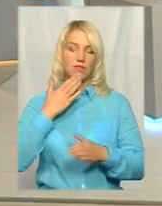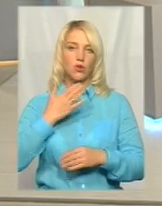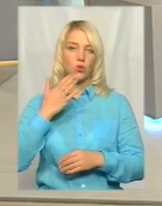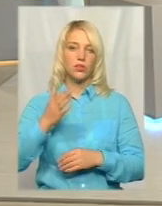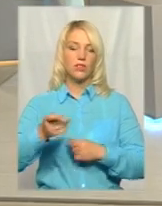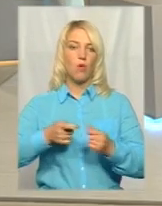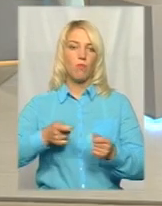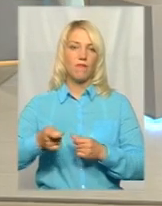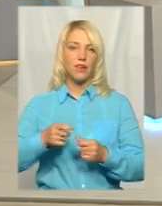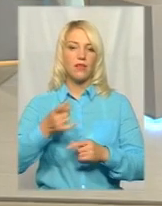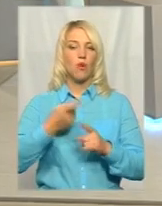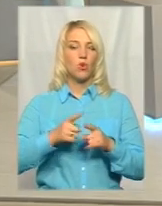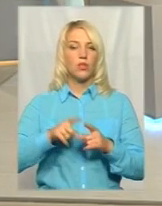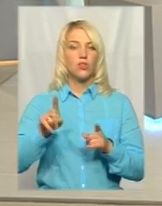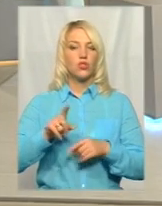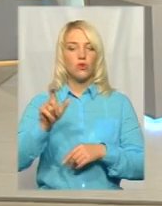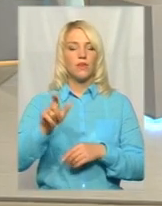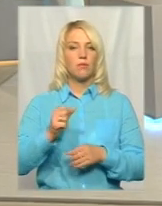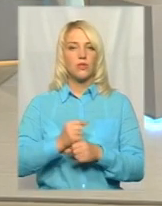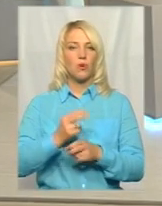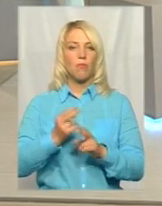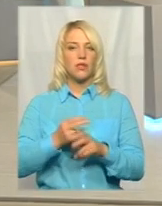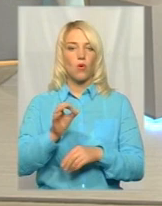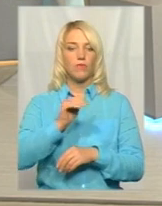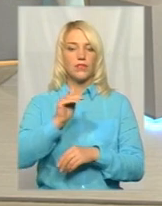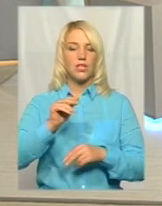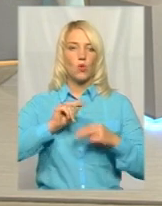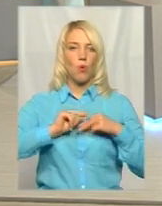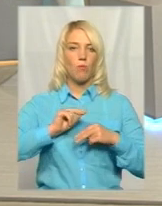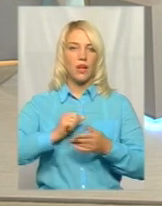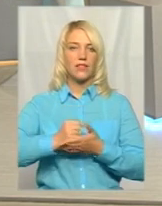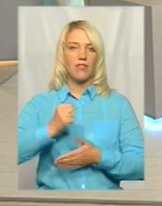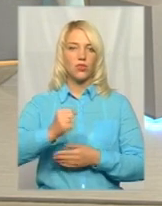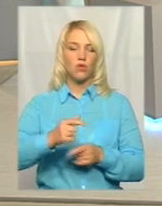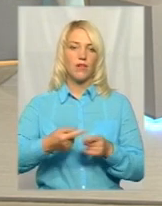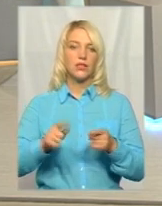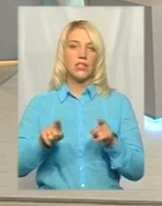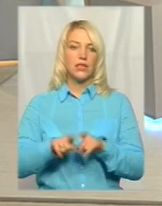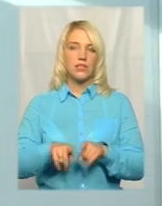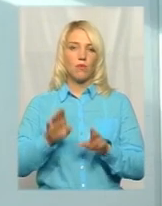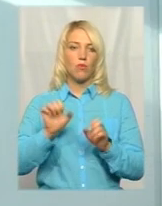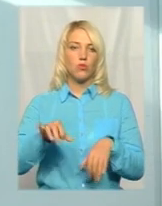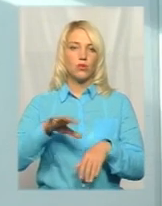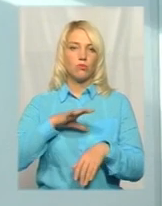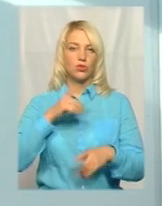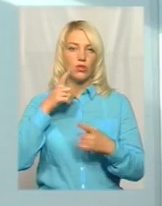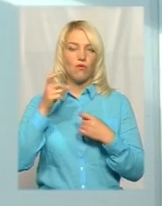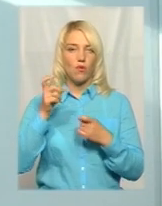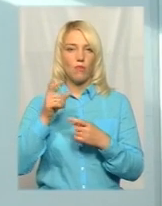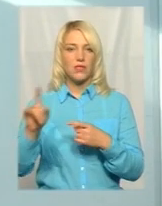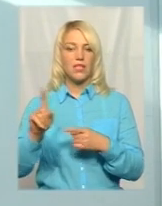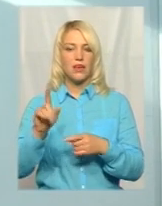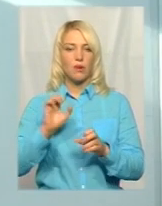управління про те, що він працює без офіційного працевлаштування. Це по-перше. Крім того, це може бути інформація, яка